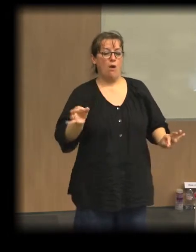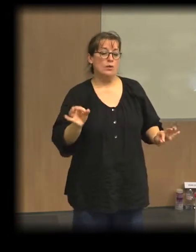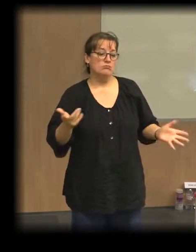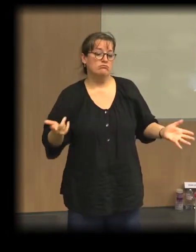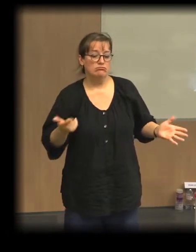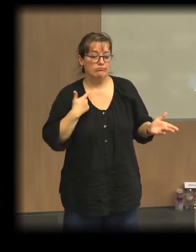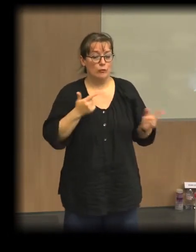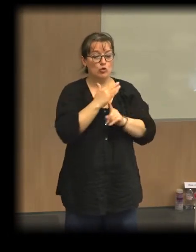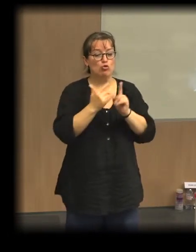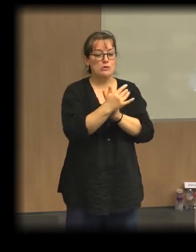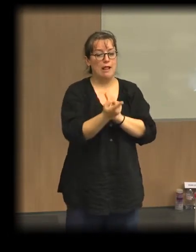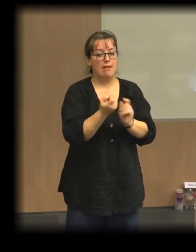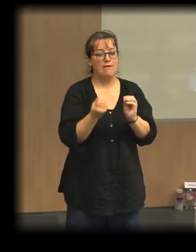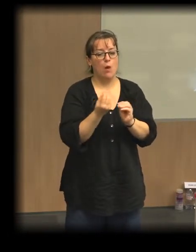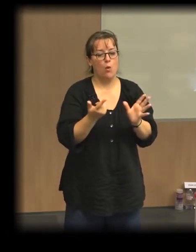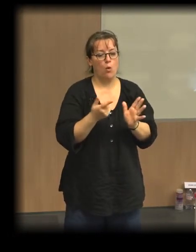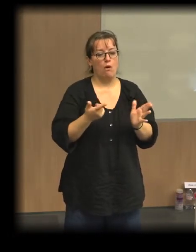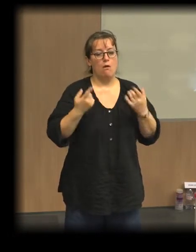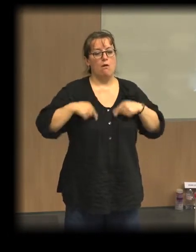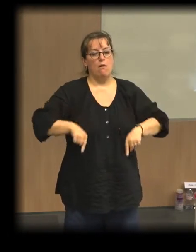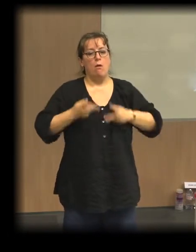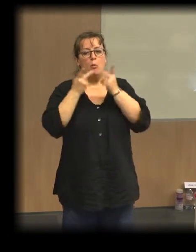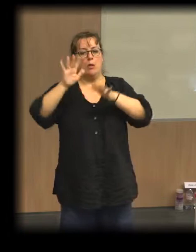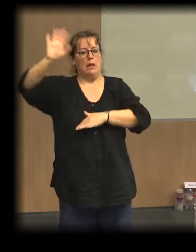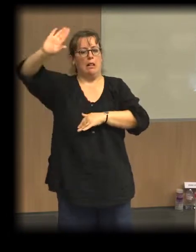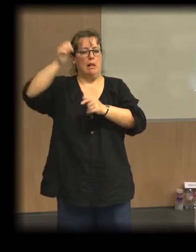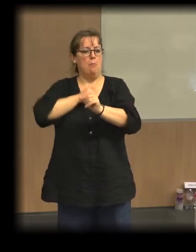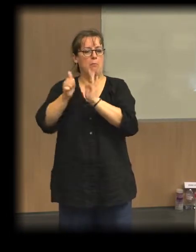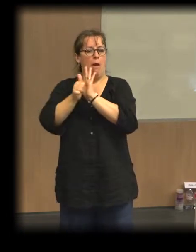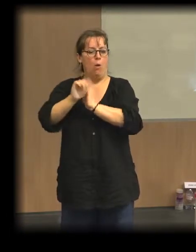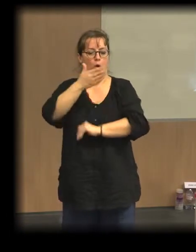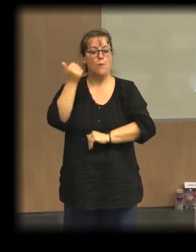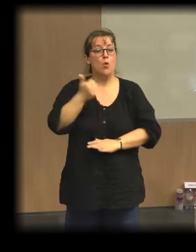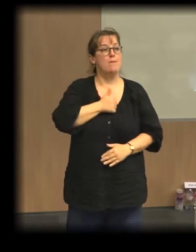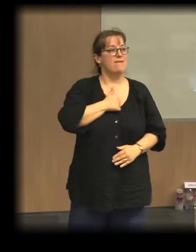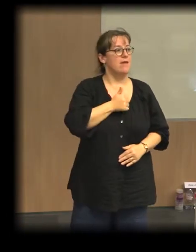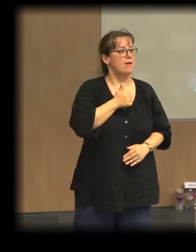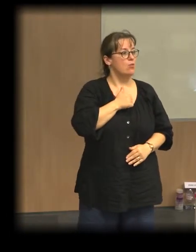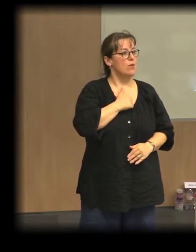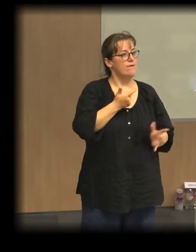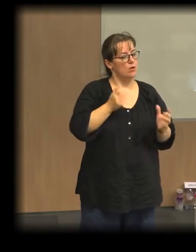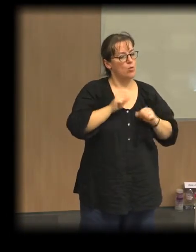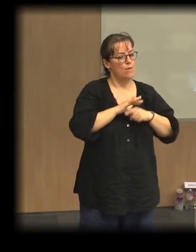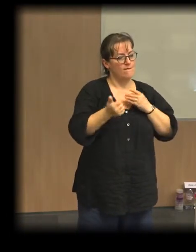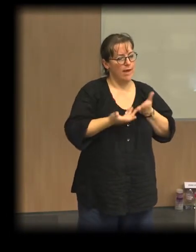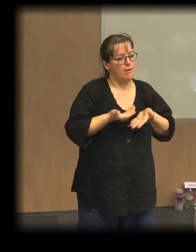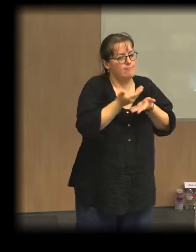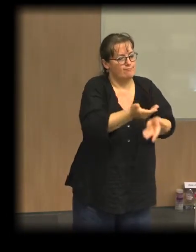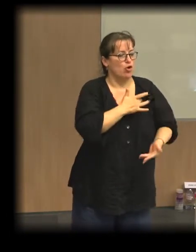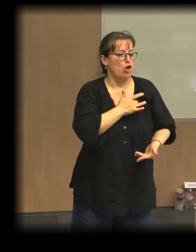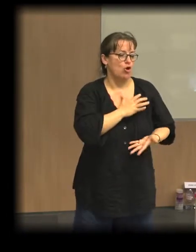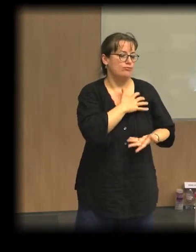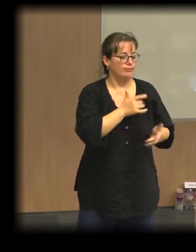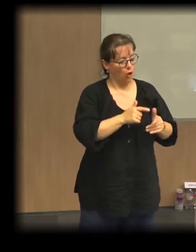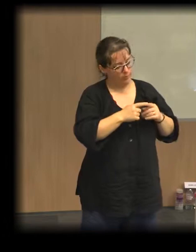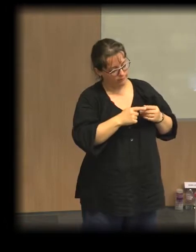privée philanthropique qui est la plus à même de résoudre les questions sociales auxquelles on ajoute aujourd'hui les questions écologiques. Et